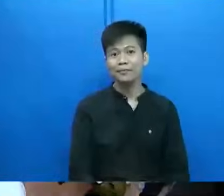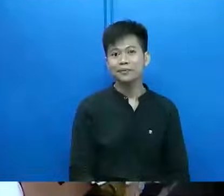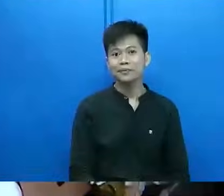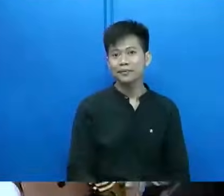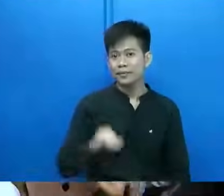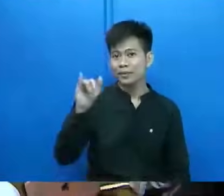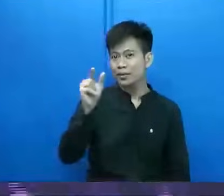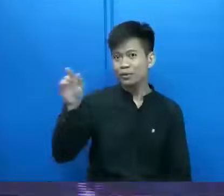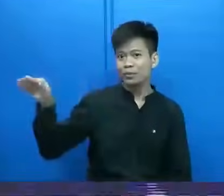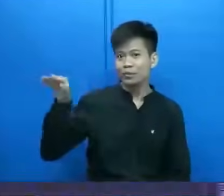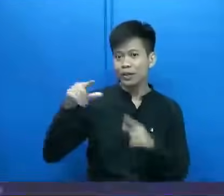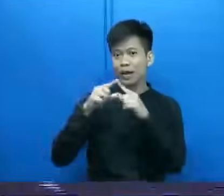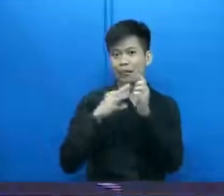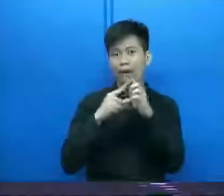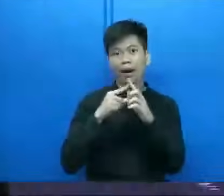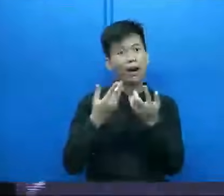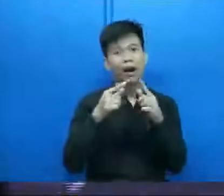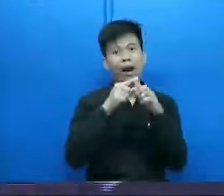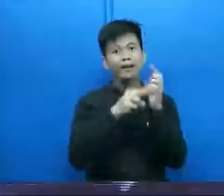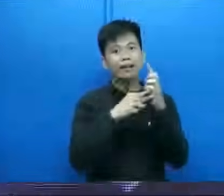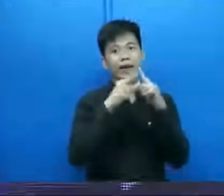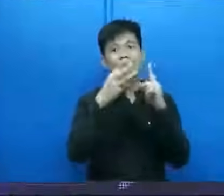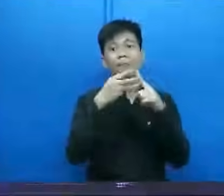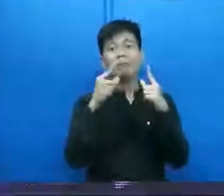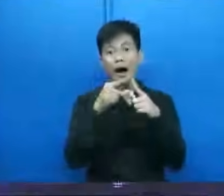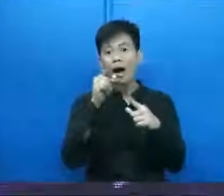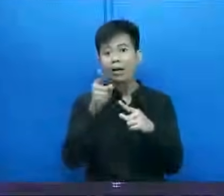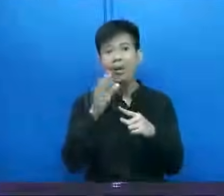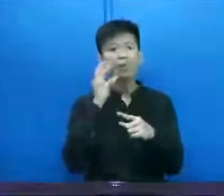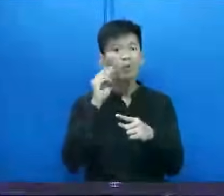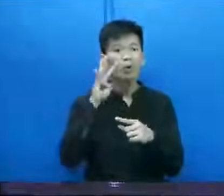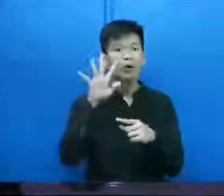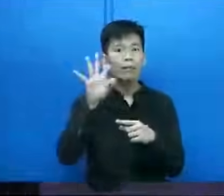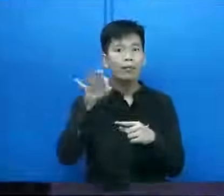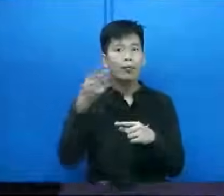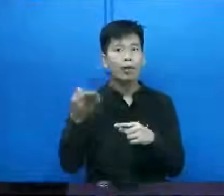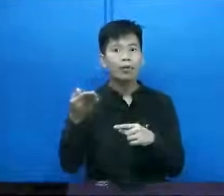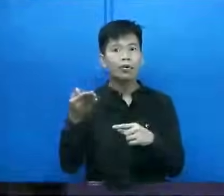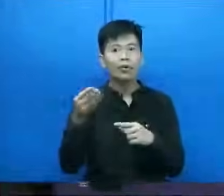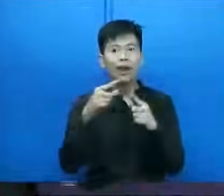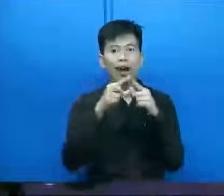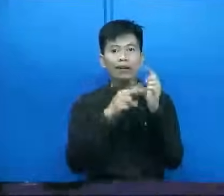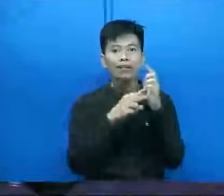Juz amma. An-naba. An-naba. Usia di atas 50 tahun.